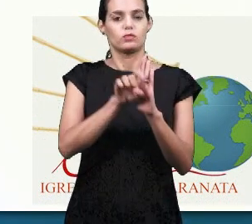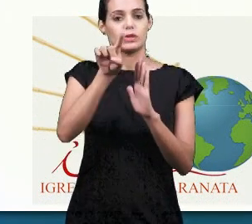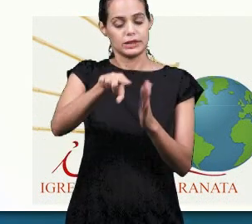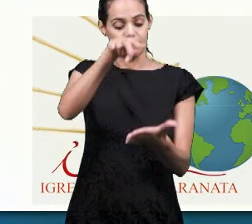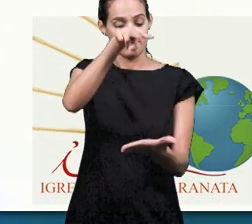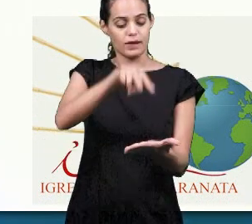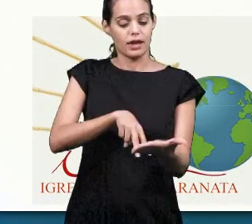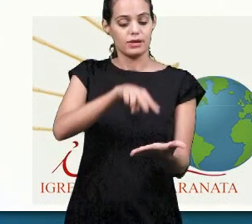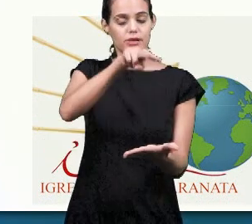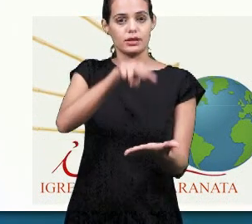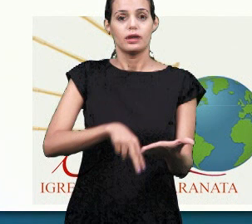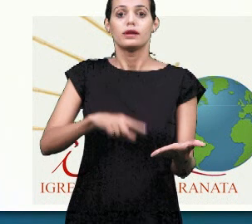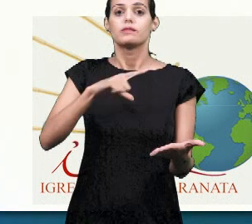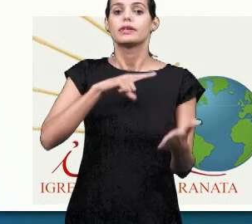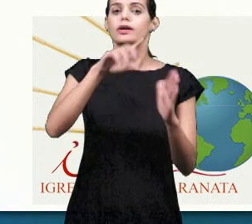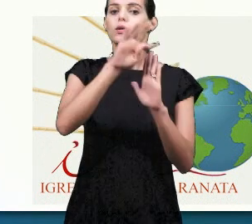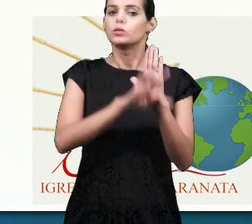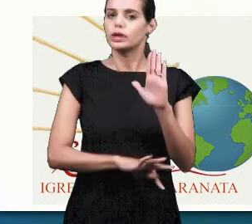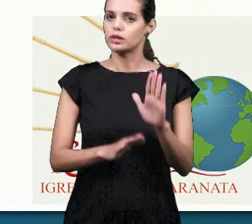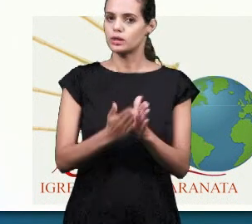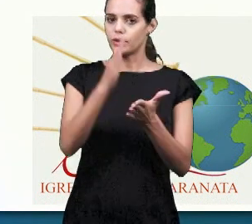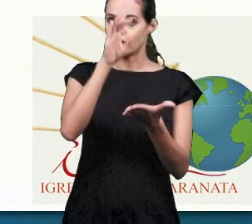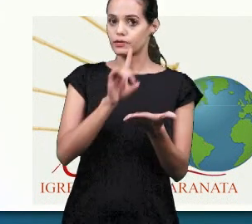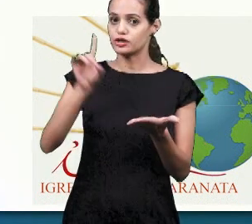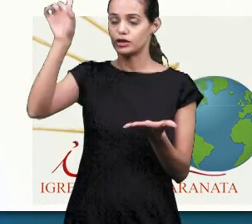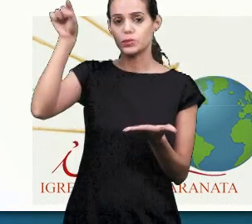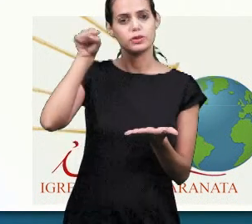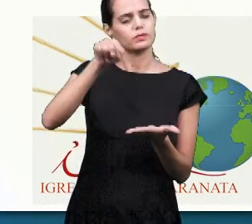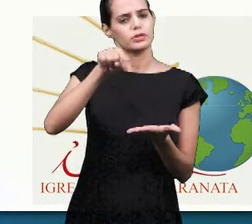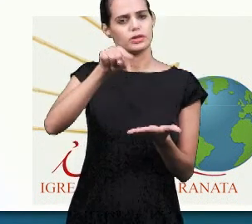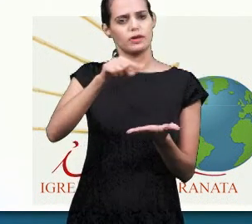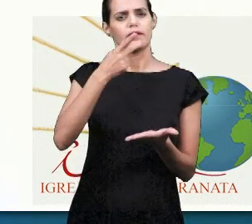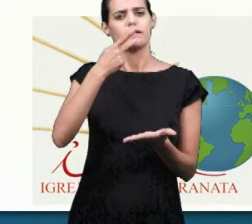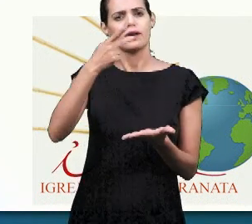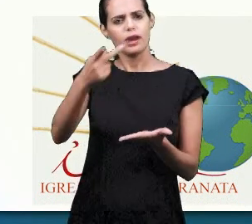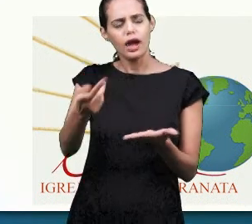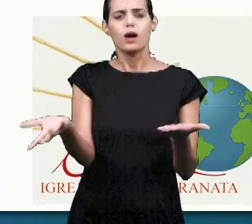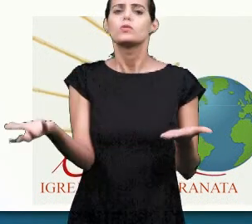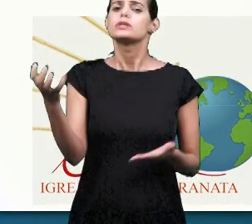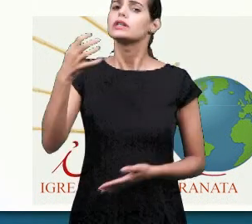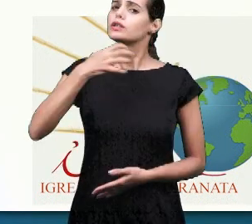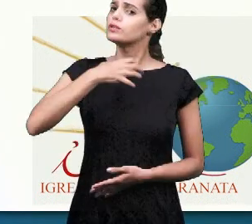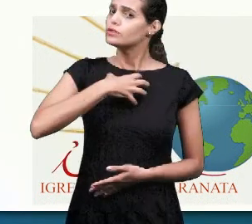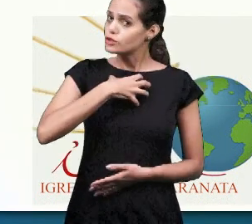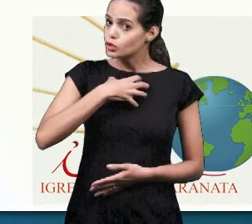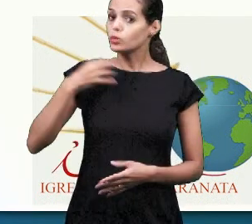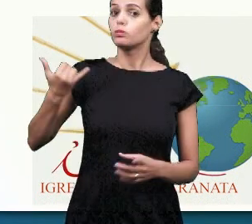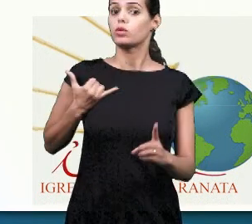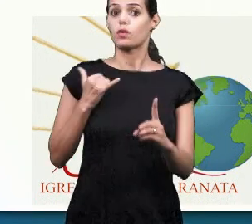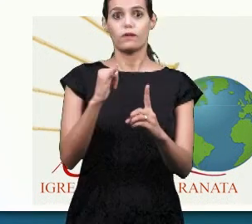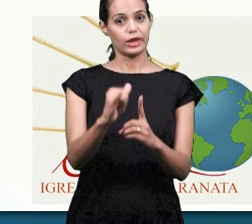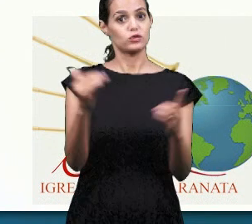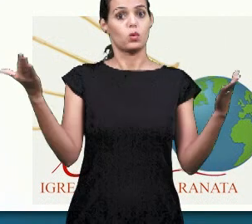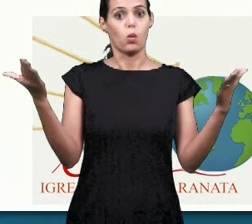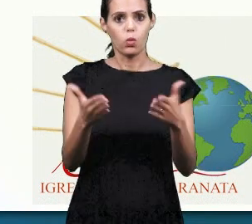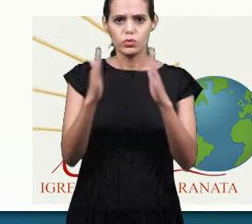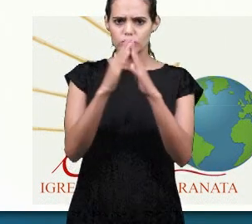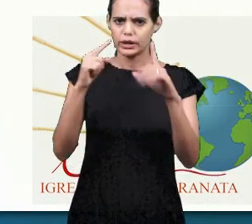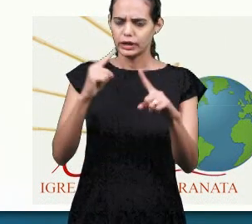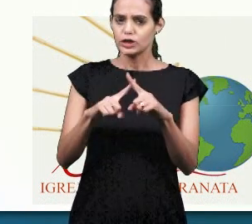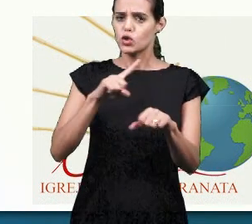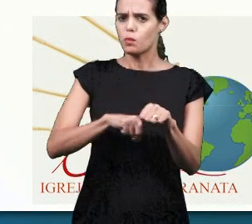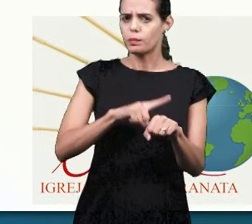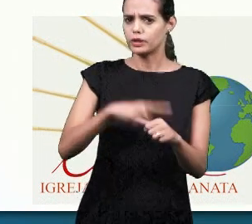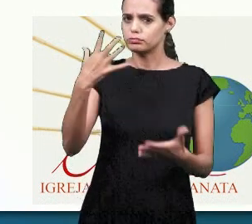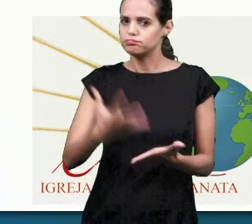vous avez le texte biblique et vous allez appliquer le sens prophétique au moment que l'Église est en train de vivre la préparation pour sa sortie. Deuxième